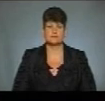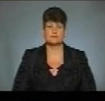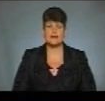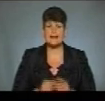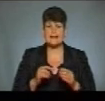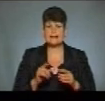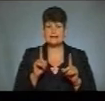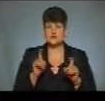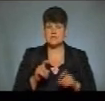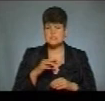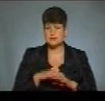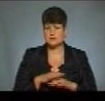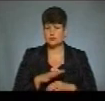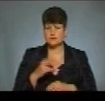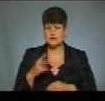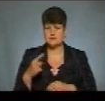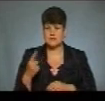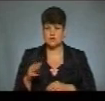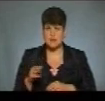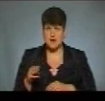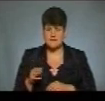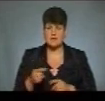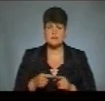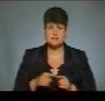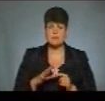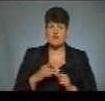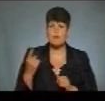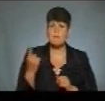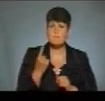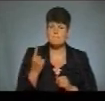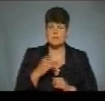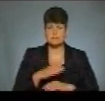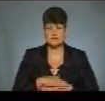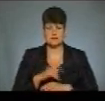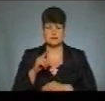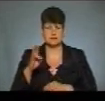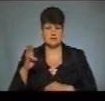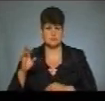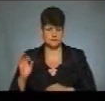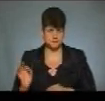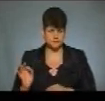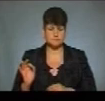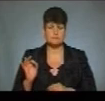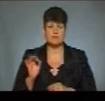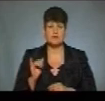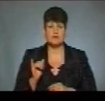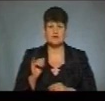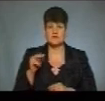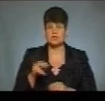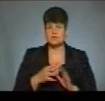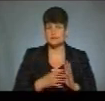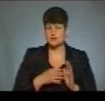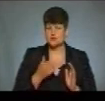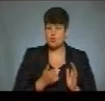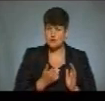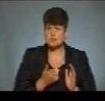Тестування з математики відбулося 21 травня. Це перший предмет основної сесії зовнішнього незалежного оцінювання